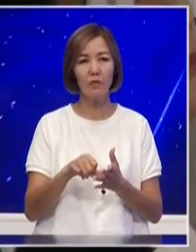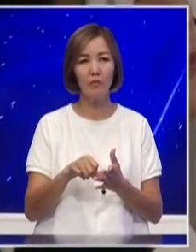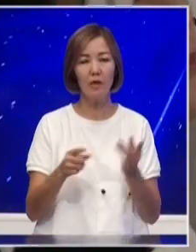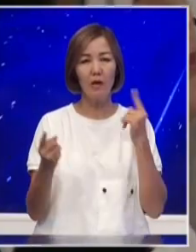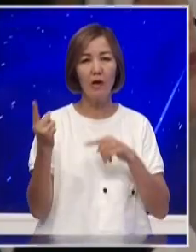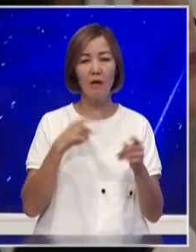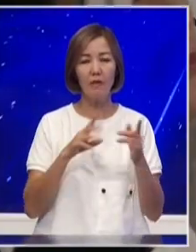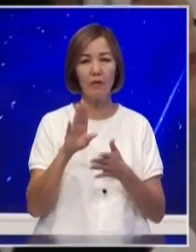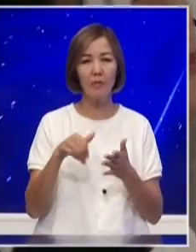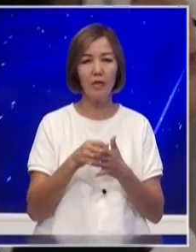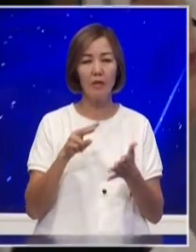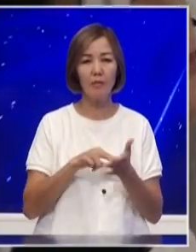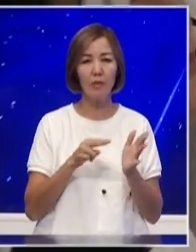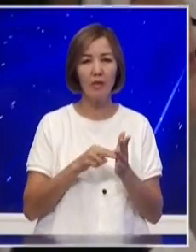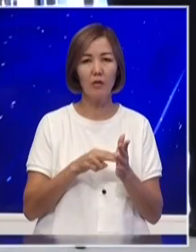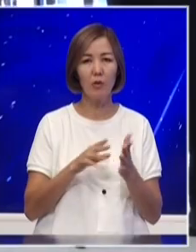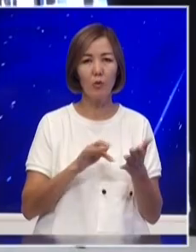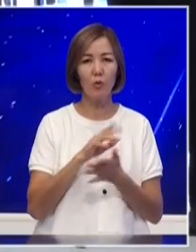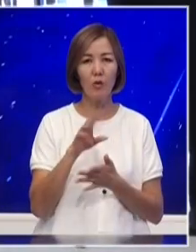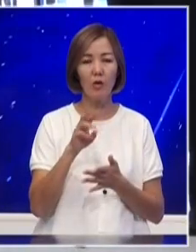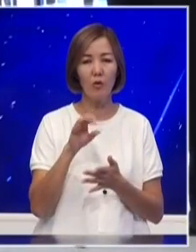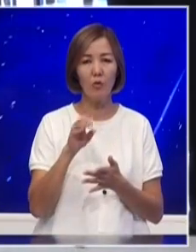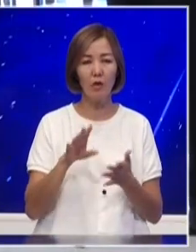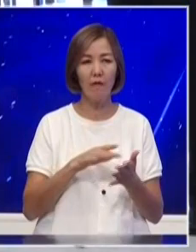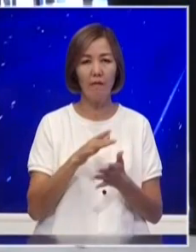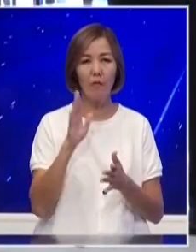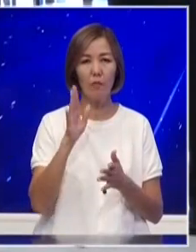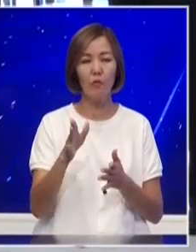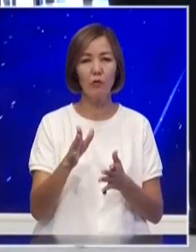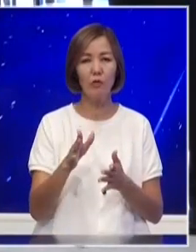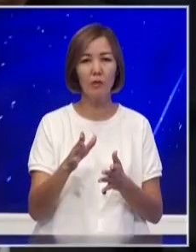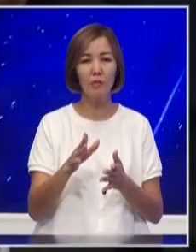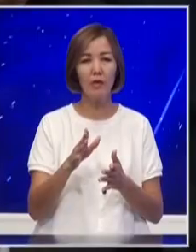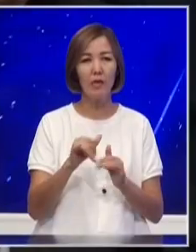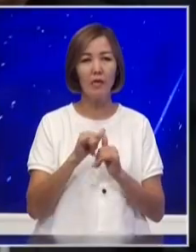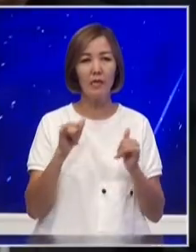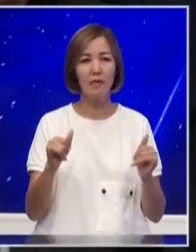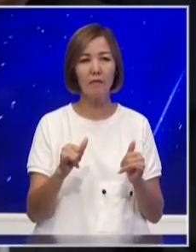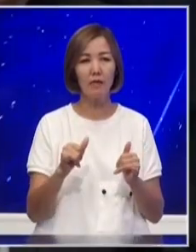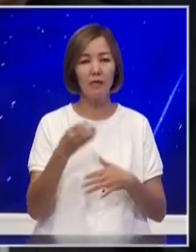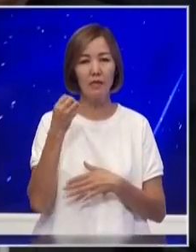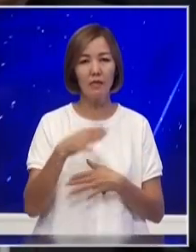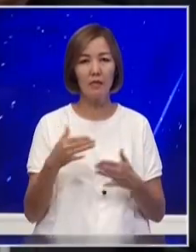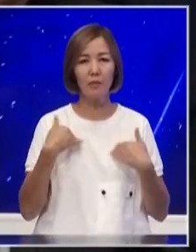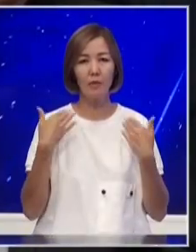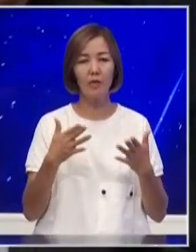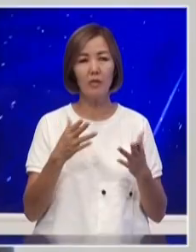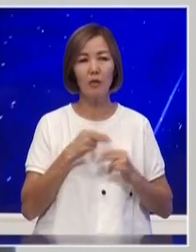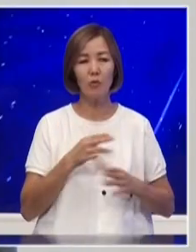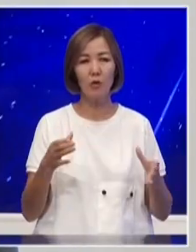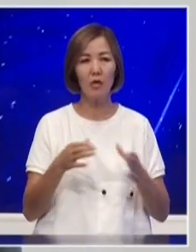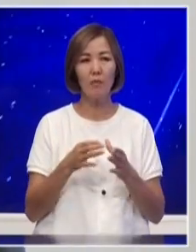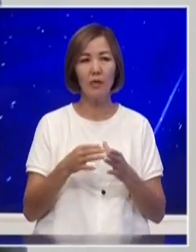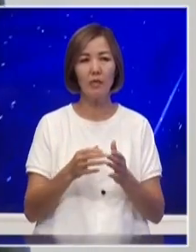автором генерального плана города Кунаев. Женщина рассказала о будущем потенциале областного центра и презентовала работы компании.